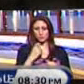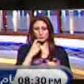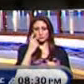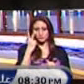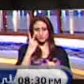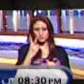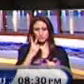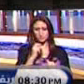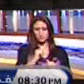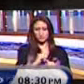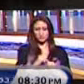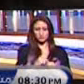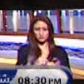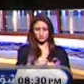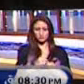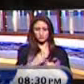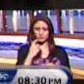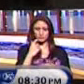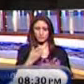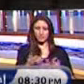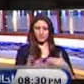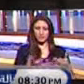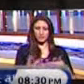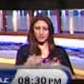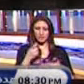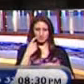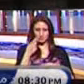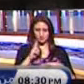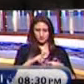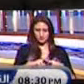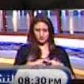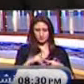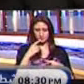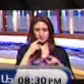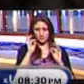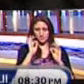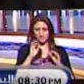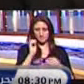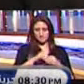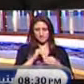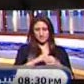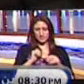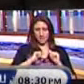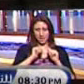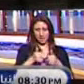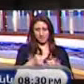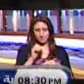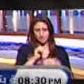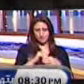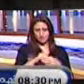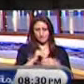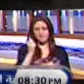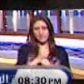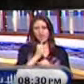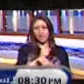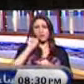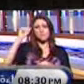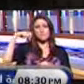إن القضاء الإداري كان مستقر على إن دعوة قرار دعوة الناخبين إلى الانتخاب هو عمل من أعمال